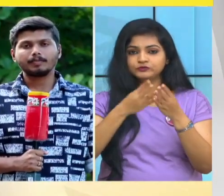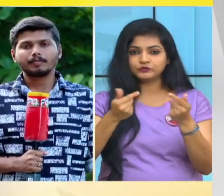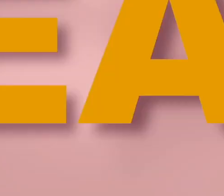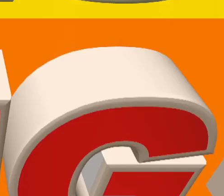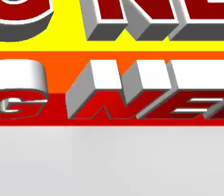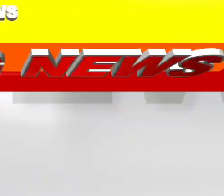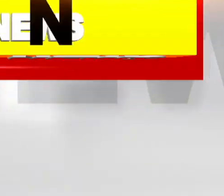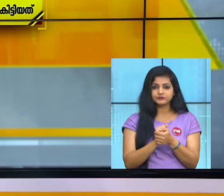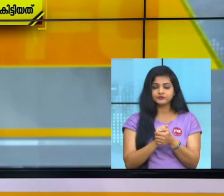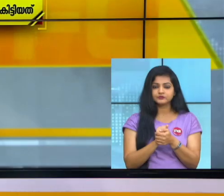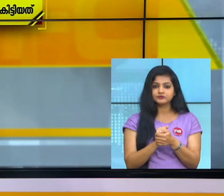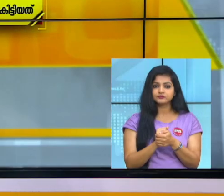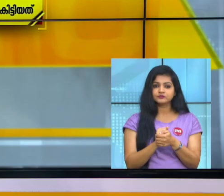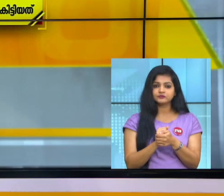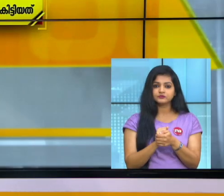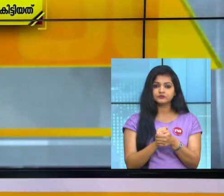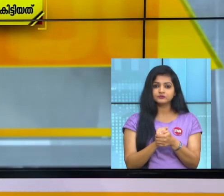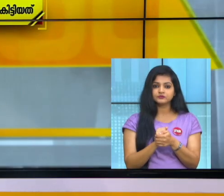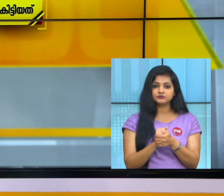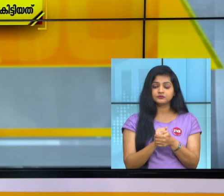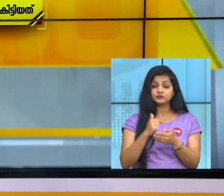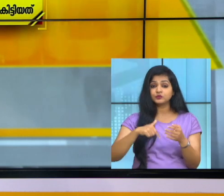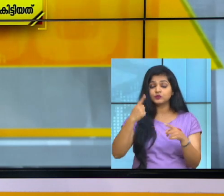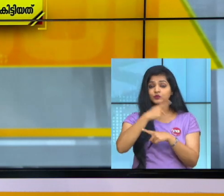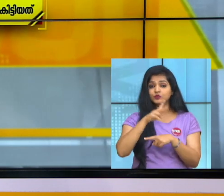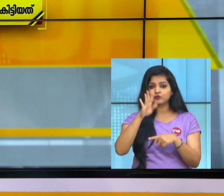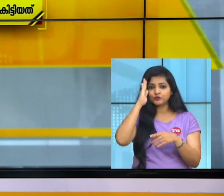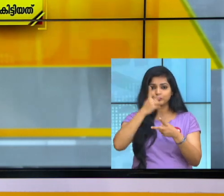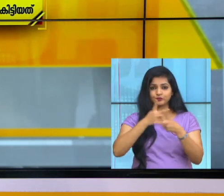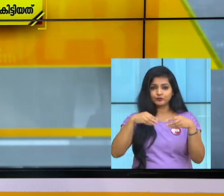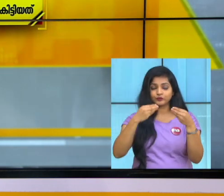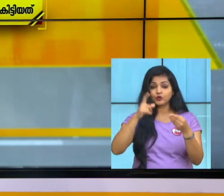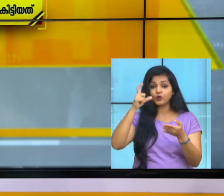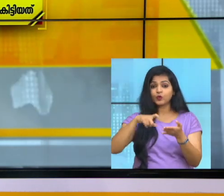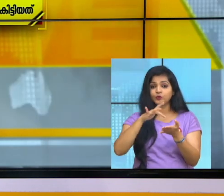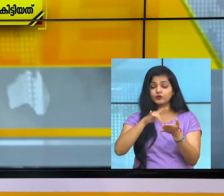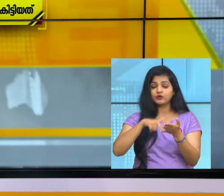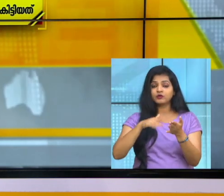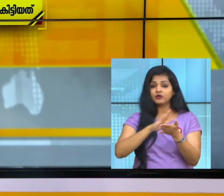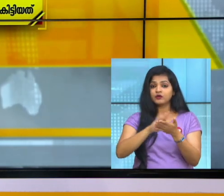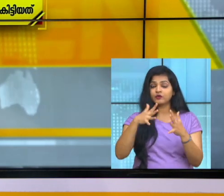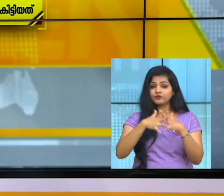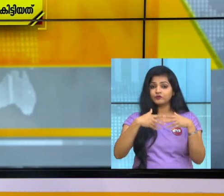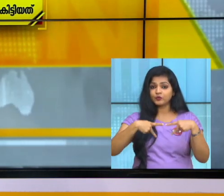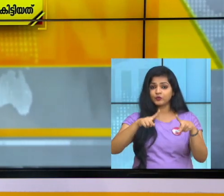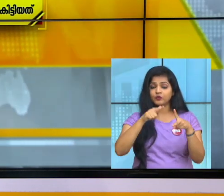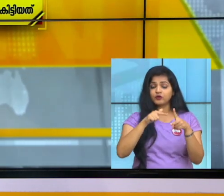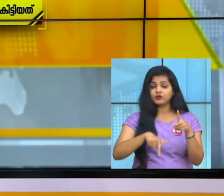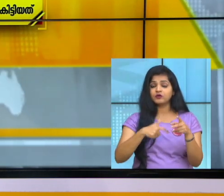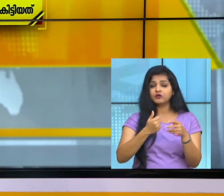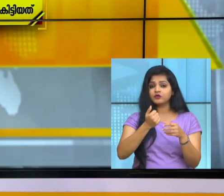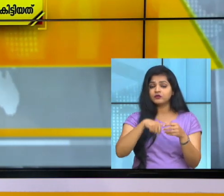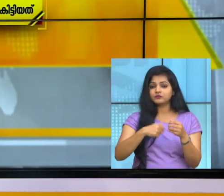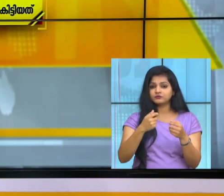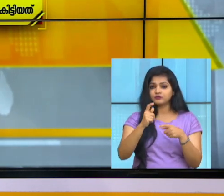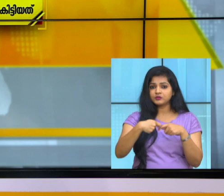ശരി, അഭിജിത്ത് മുഴക്കുന്ന് കോഴിക്കോട്ട് നിന്ന് വിവരങ്ങൾ നൽകുകയായിരുന്നു. ഇന്ന് 24 പുറത്തുവിട്ട കോയമ്പത്തൂർ മധുക്കര ഹൈവേ റോബറി കേസിൽ സൈനികൻ ഉൾപ്പെടെ 4 പേർ